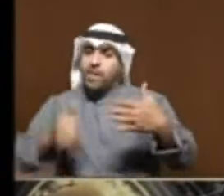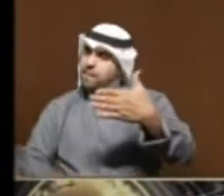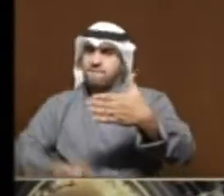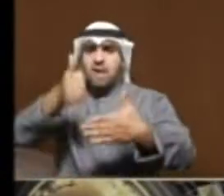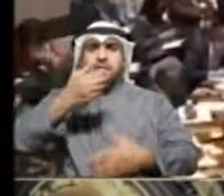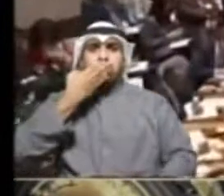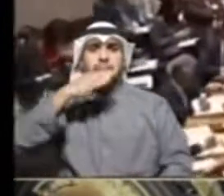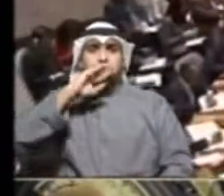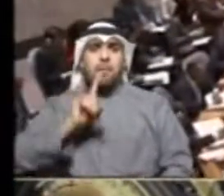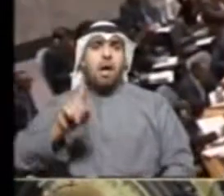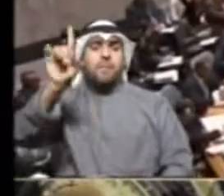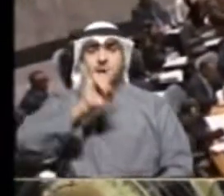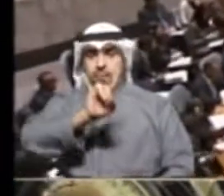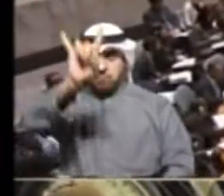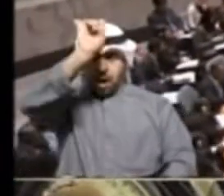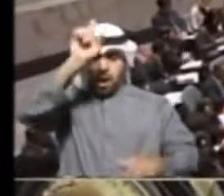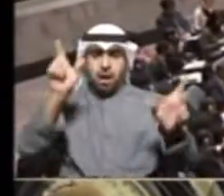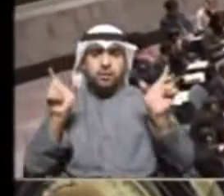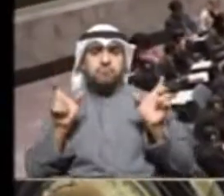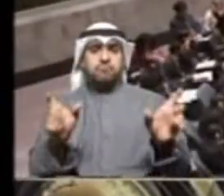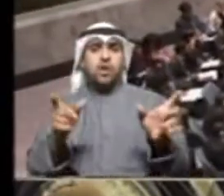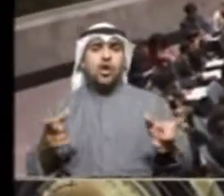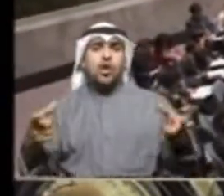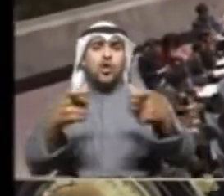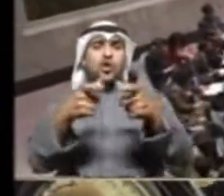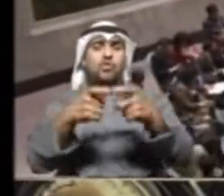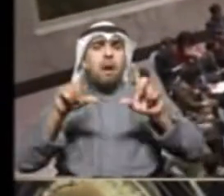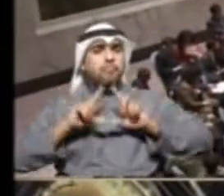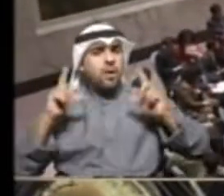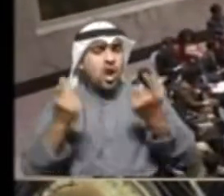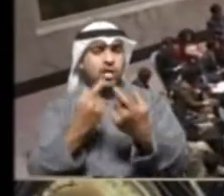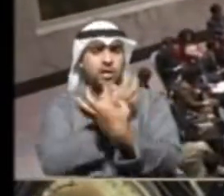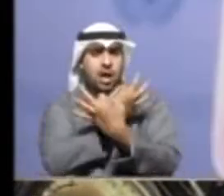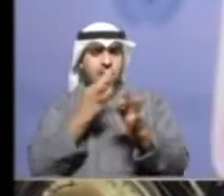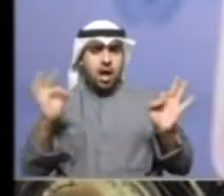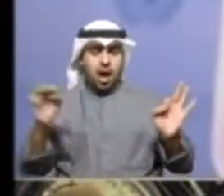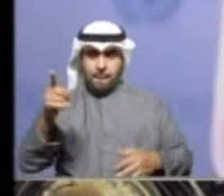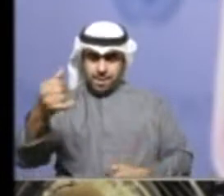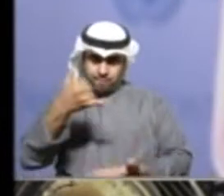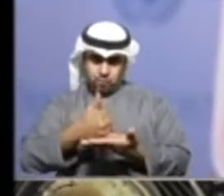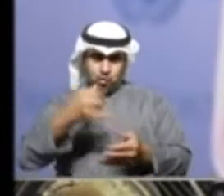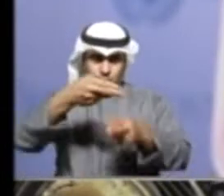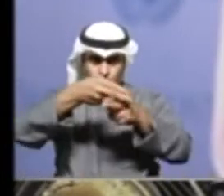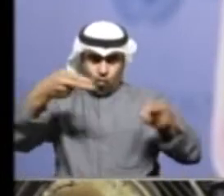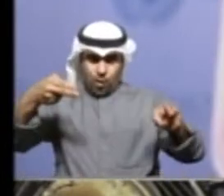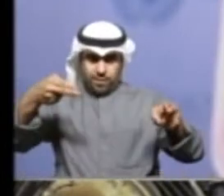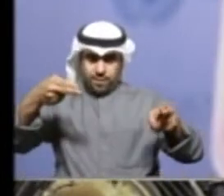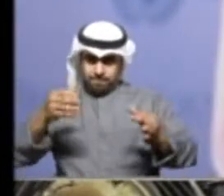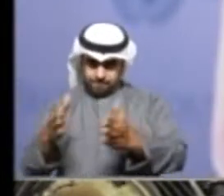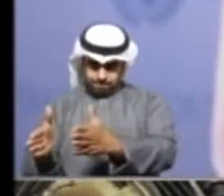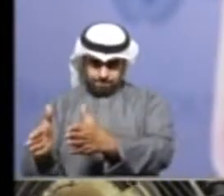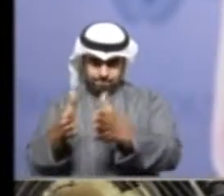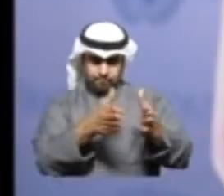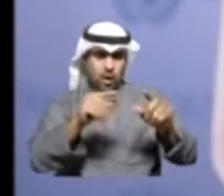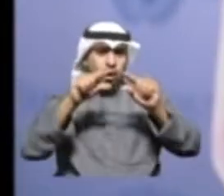الدائمة الشهر الماضي لعامي 2018 و2019. الأمر المهم اللي راح نركز عليه